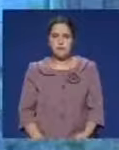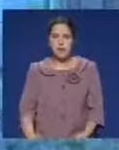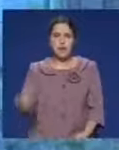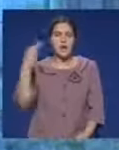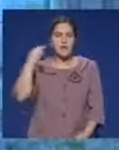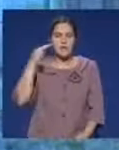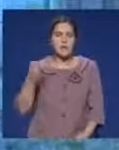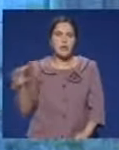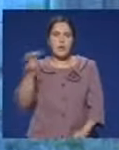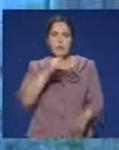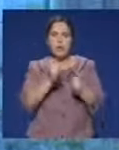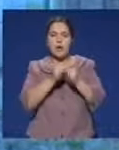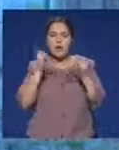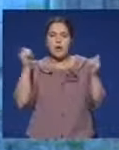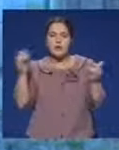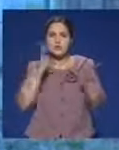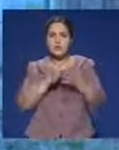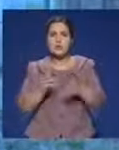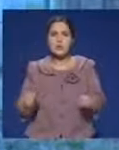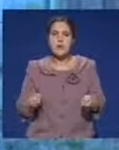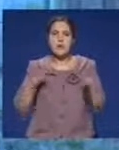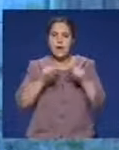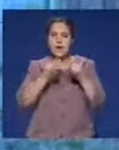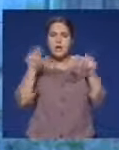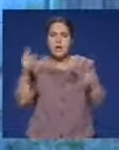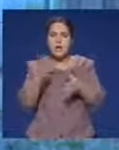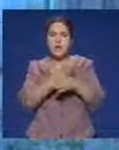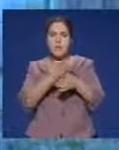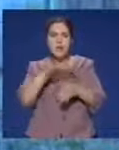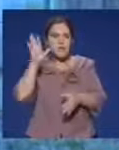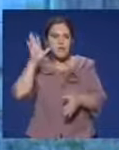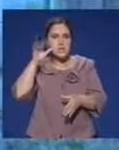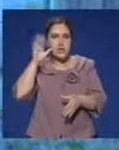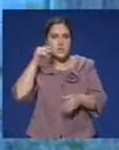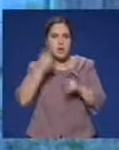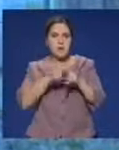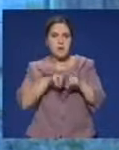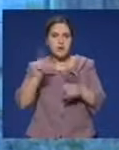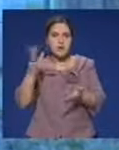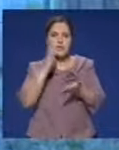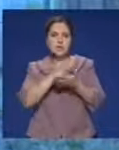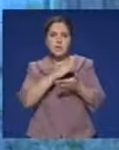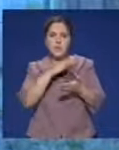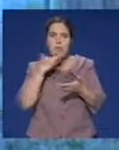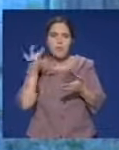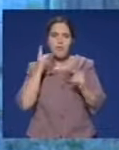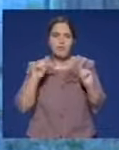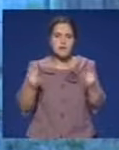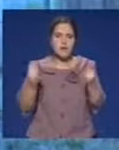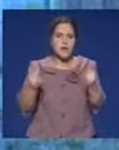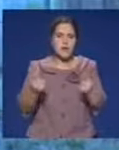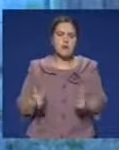В Актюбинской области растет число преступлений, раскрытых с помощью служебных собак. На счету четвероногих помощников полиции десятки задержаний